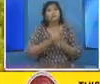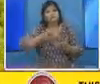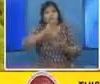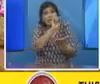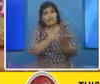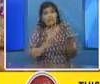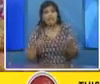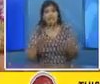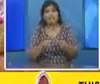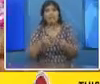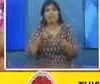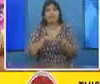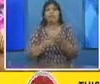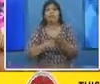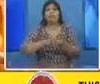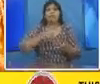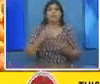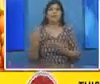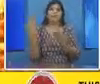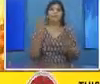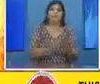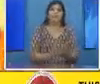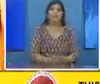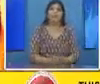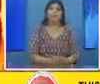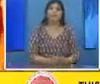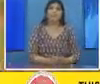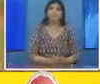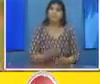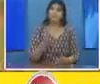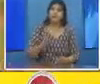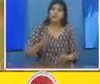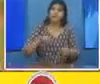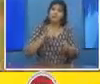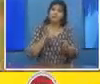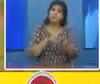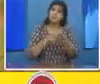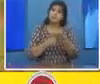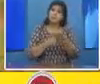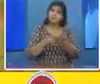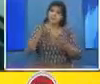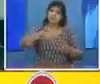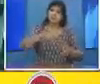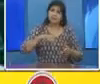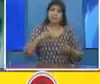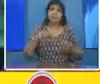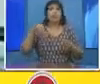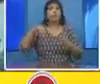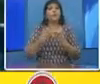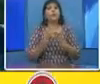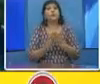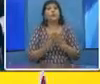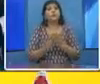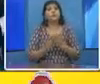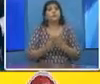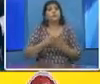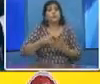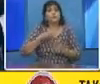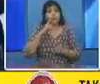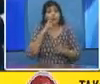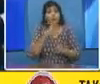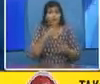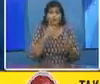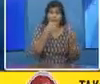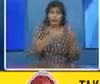वाला साल साबित होगा। इसी साल में देश नए लक्ष्य प्राप्त करेगा,